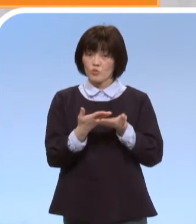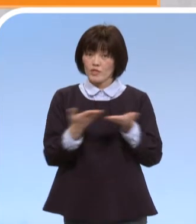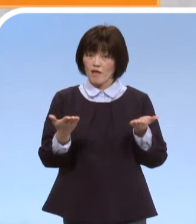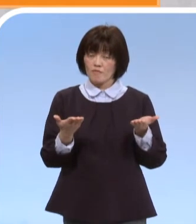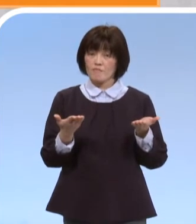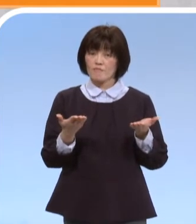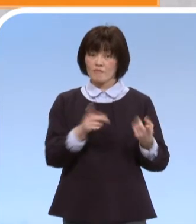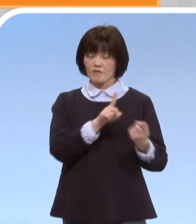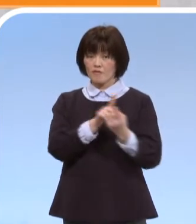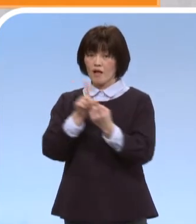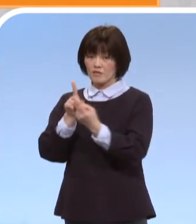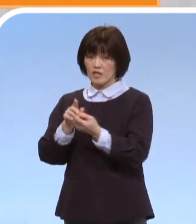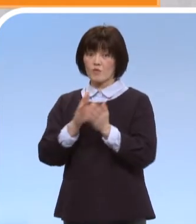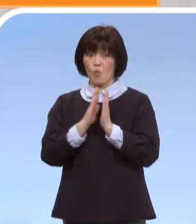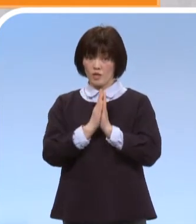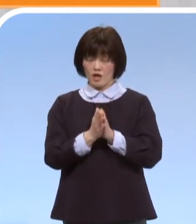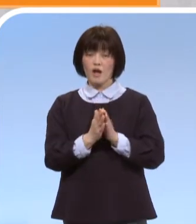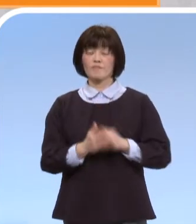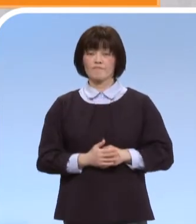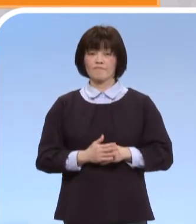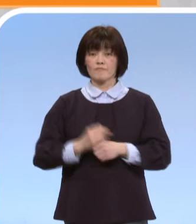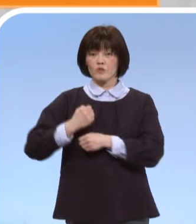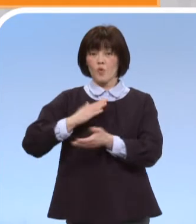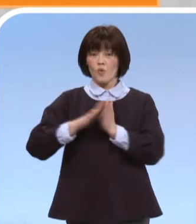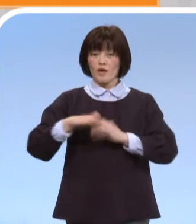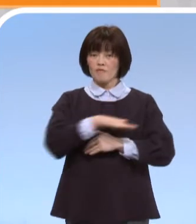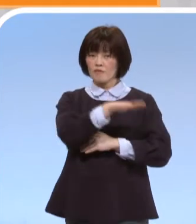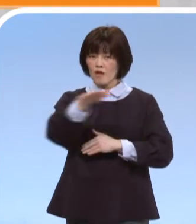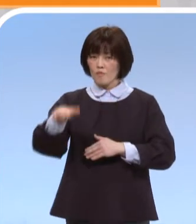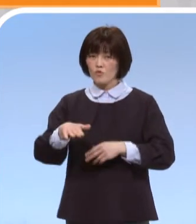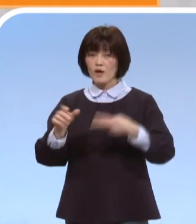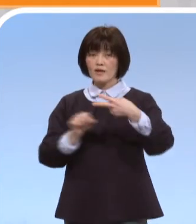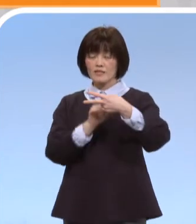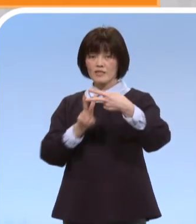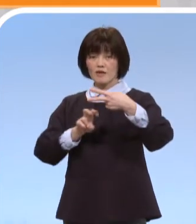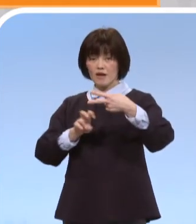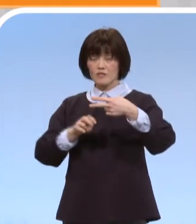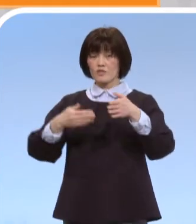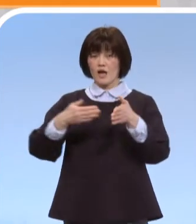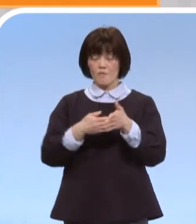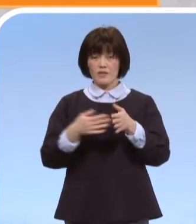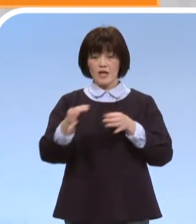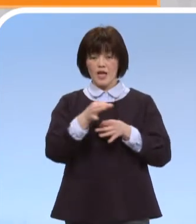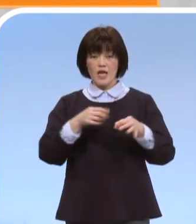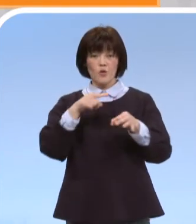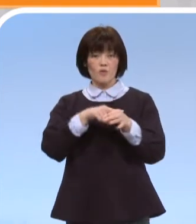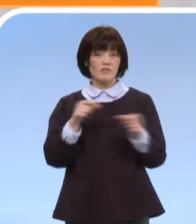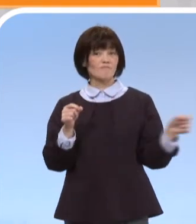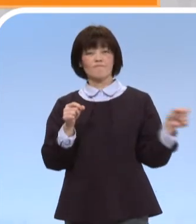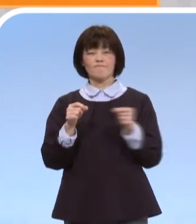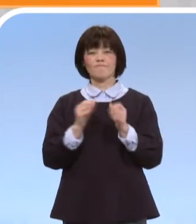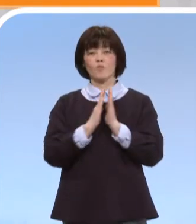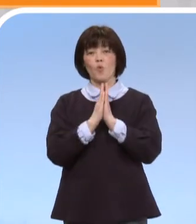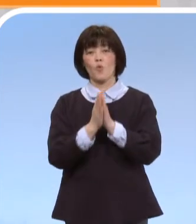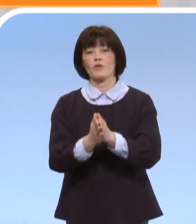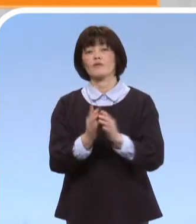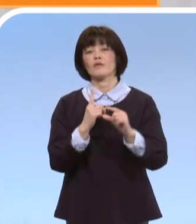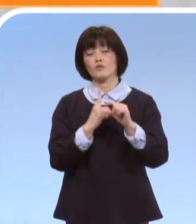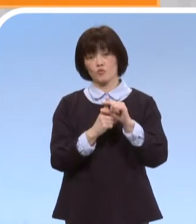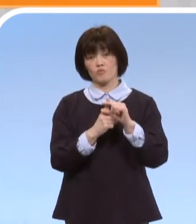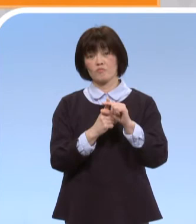飲食店などに対して県内全域で2月20日まで営業時間の短縮を要請しています